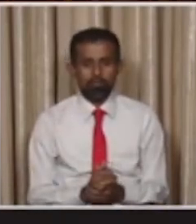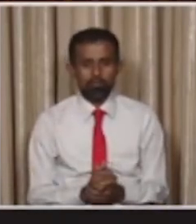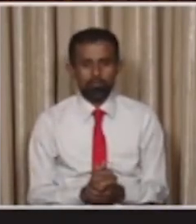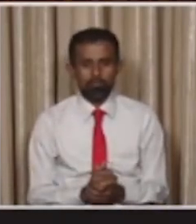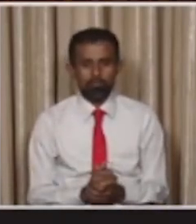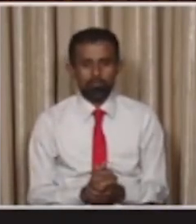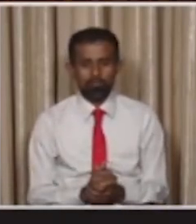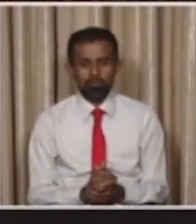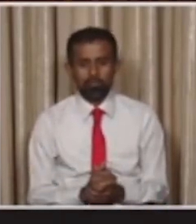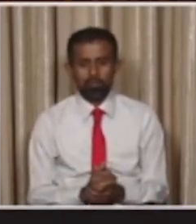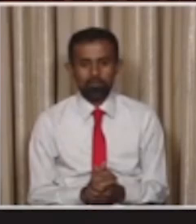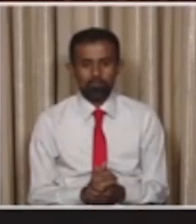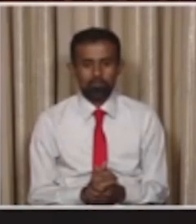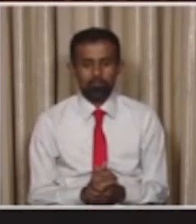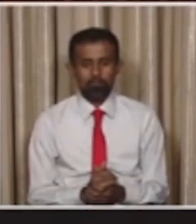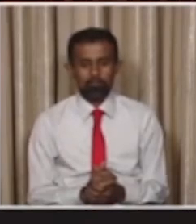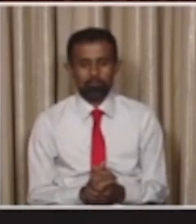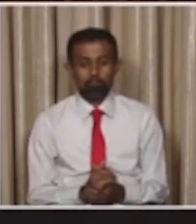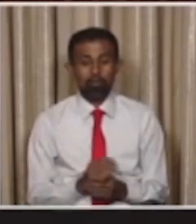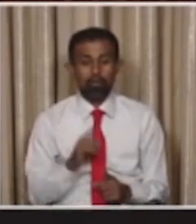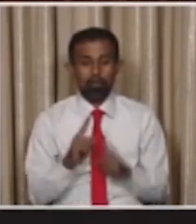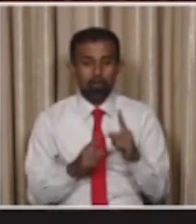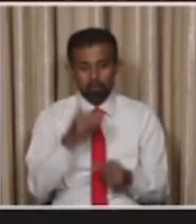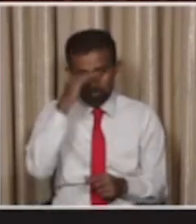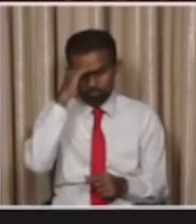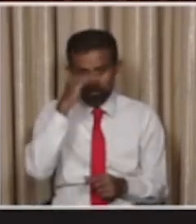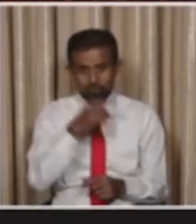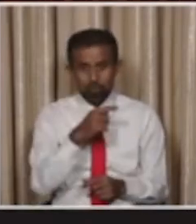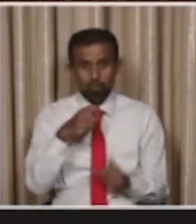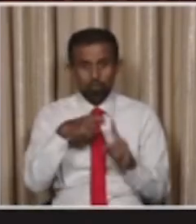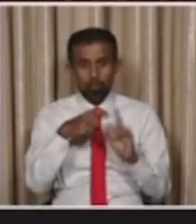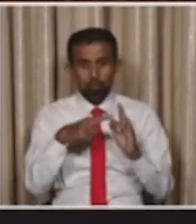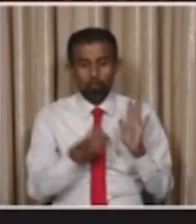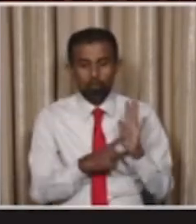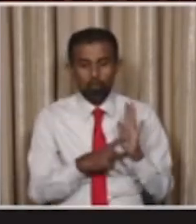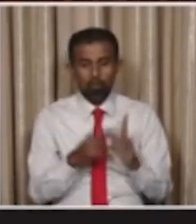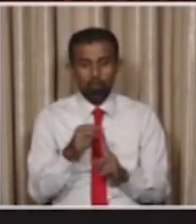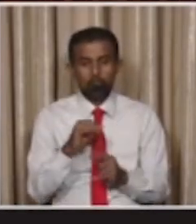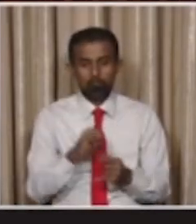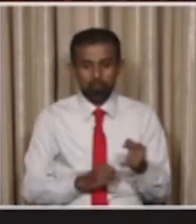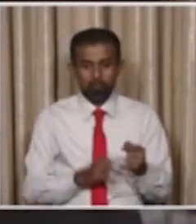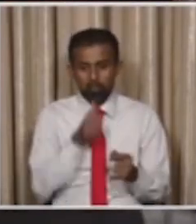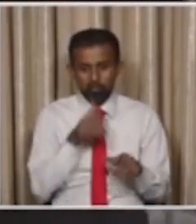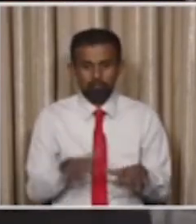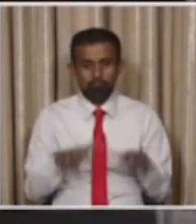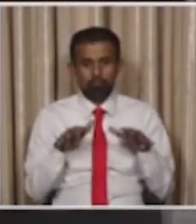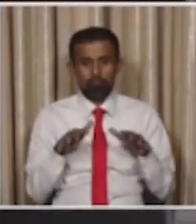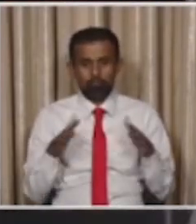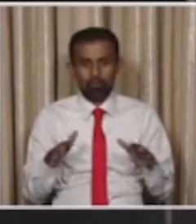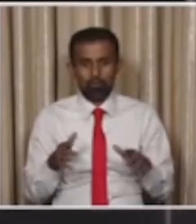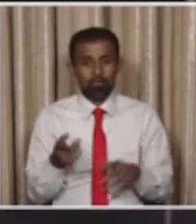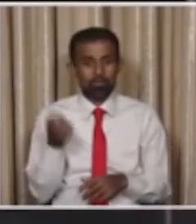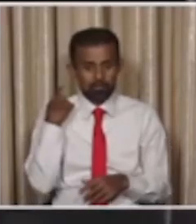මොකද්ද ඔබතුමාගේ ප්‍රශ්නේ? ඒකම තමයි. ගරු කතානායකතුමා, කොළොන්නා ප්‍රාදේශීය ලේකම් කොට්ටාසෙත් ගංවතුර යට වුණා.